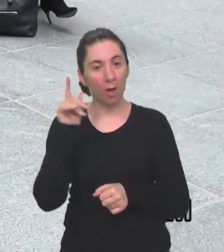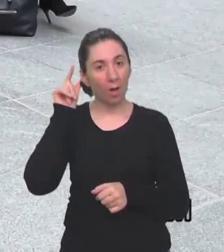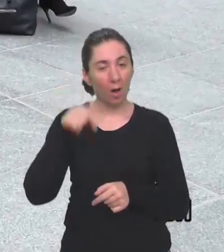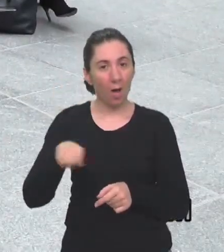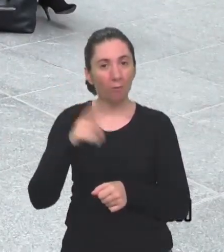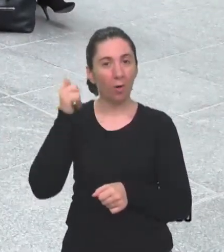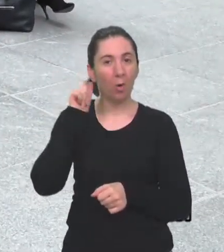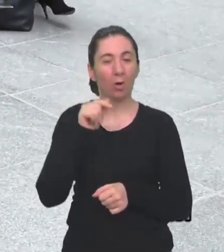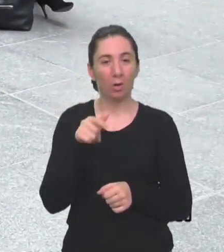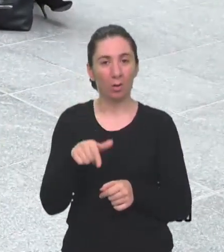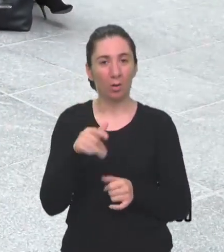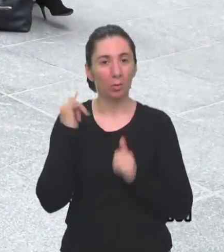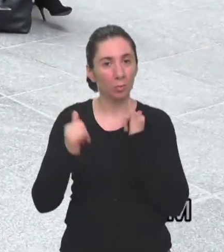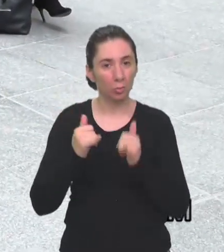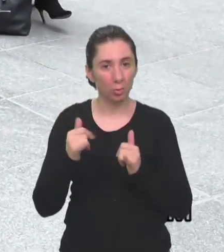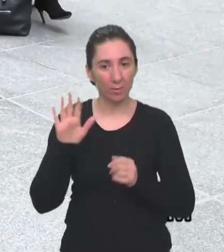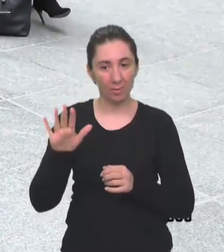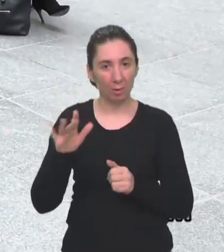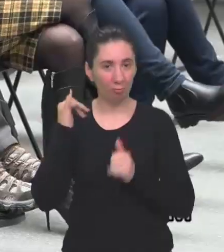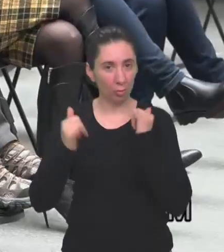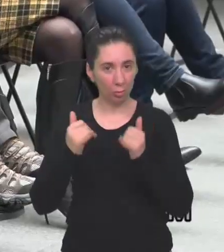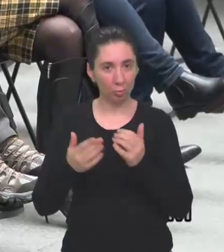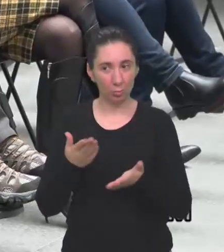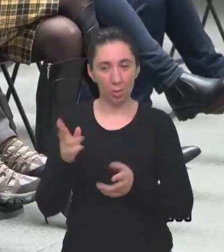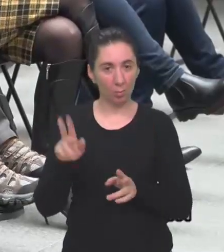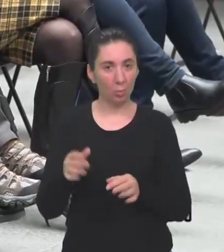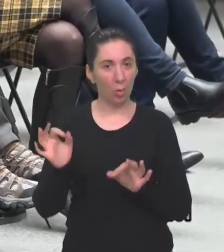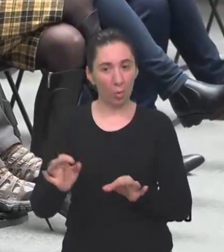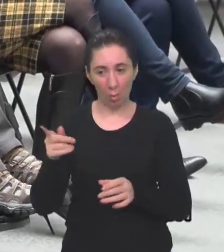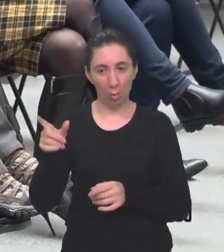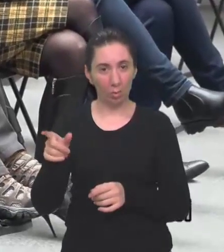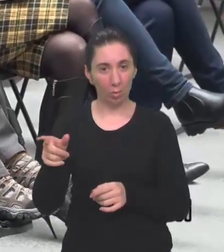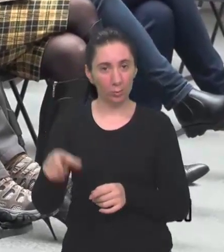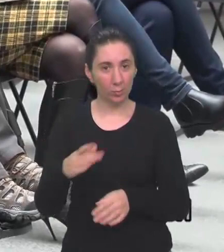Karlovac kao turistička destinacija i njegove turističke atrakcije pristupačne osobama